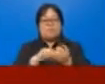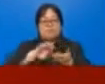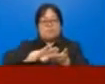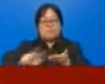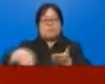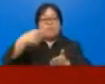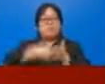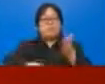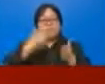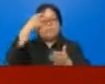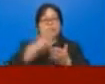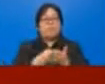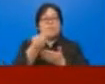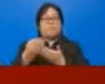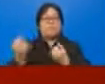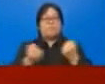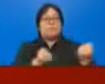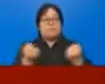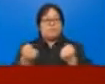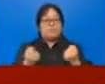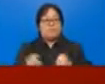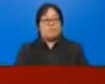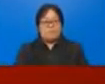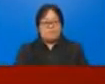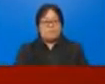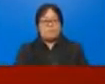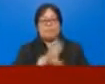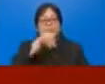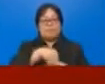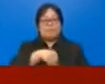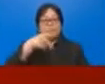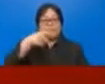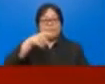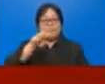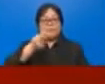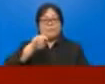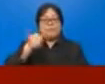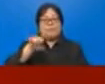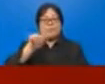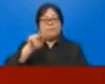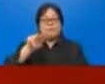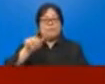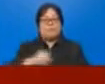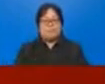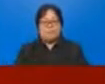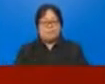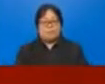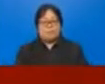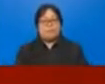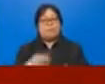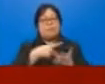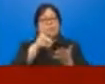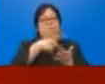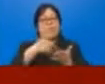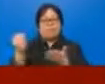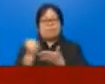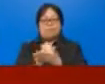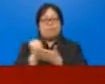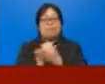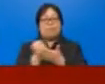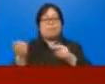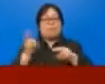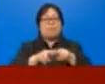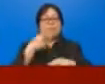cukai untuk pembelian kereta yang diumumkan dalam pakej penjana. Pembelajaran kad kredit meningkat kepada